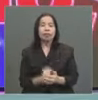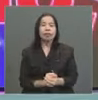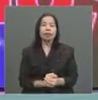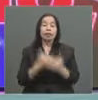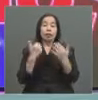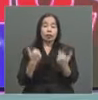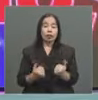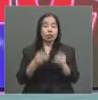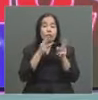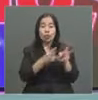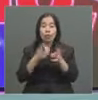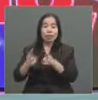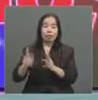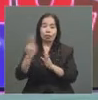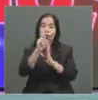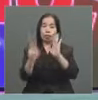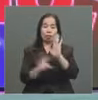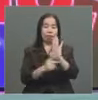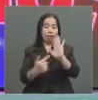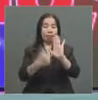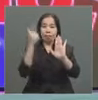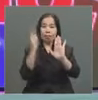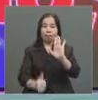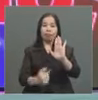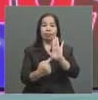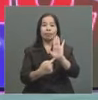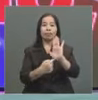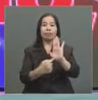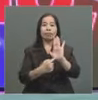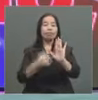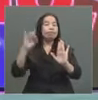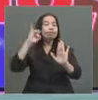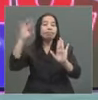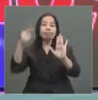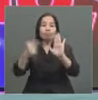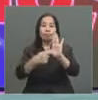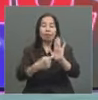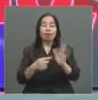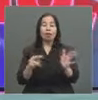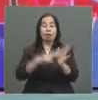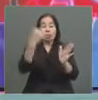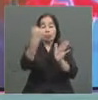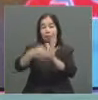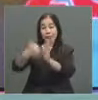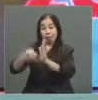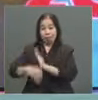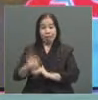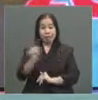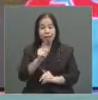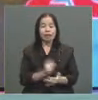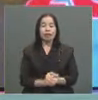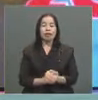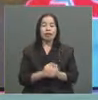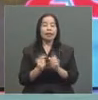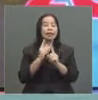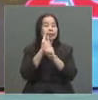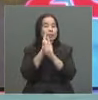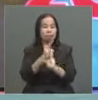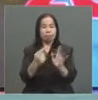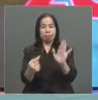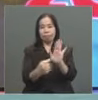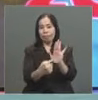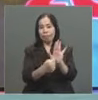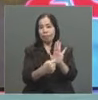ราจะใช้มาตรการกฎหมายอย่างเข้มข้นครับเราถือว่าคดีประเภทเหล่านี้เป็นคดีที่ต้องดำเนินการอย่างเร่งด่